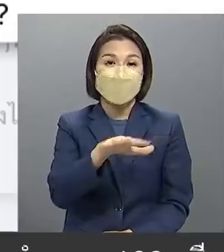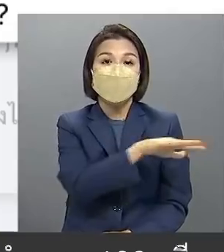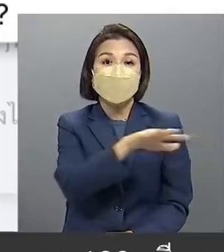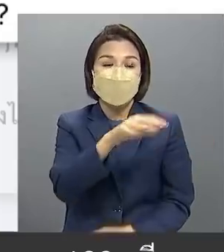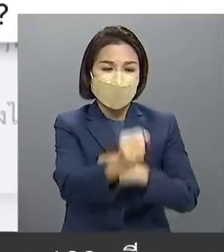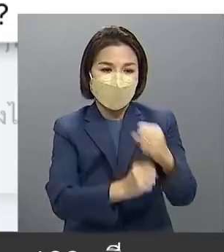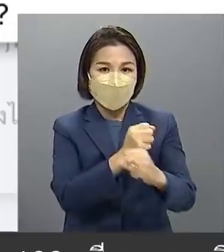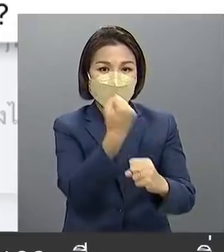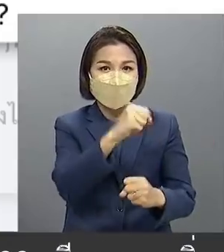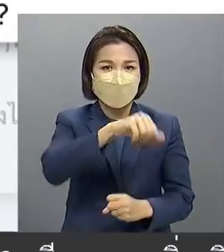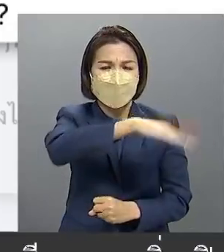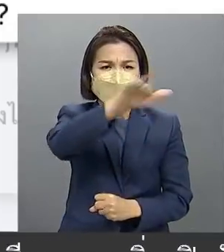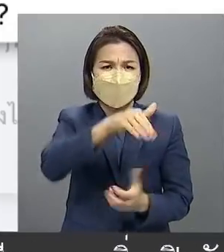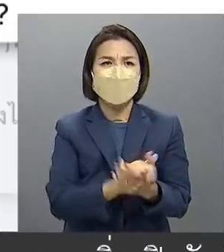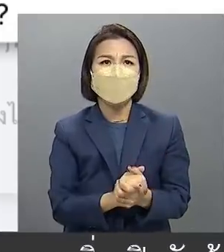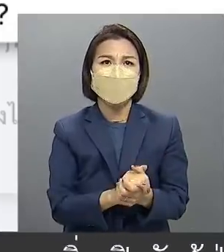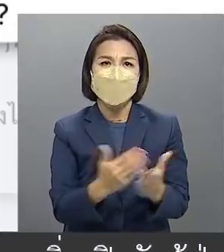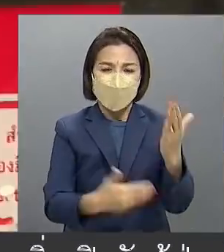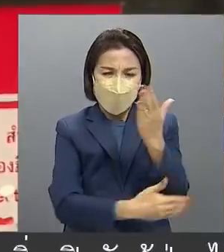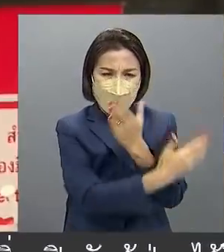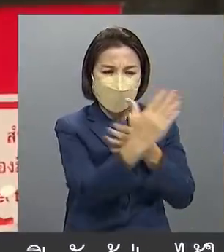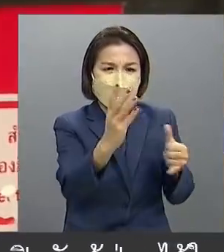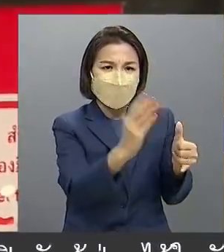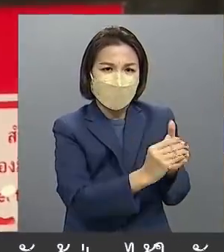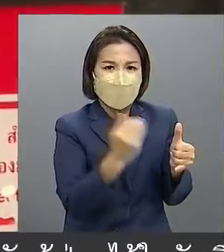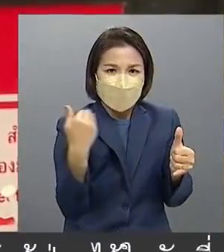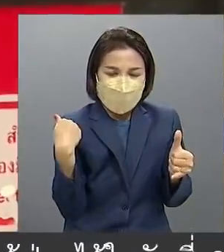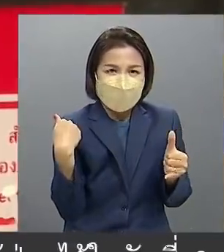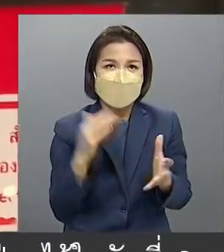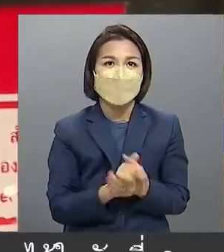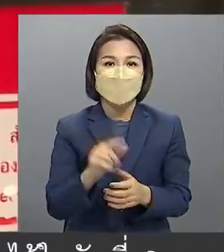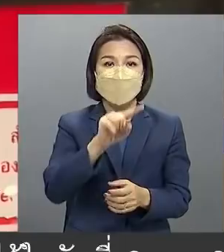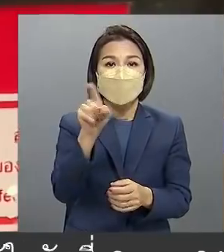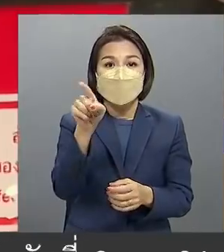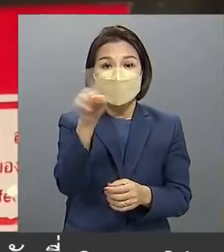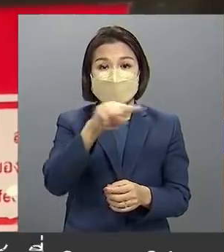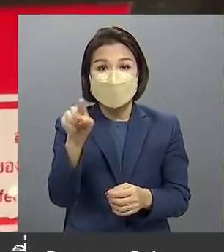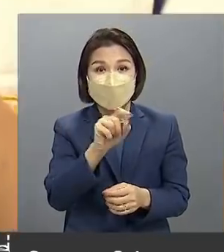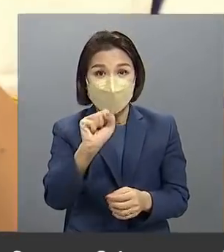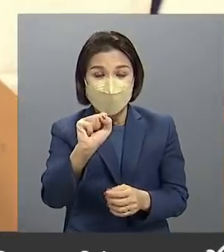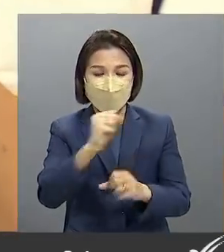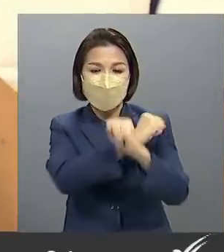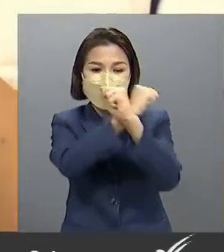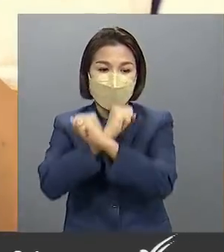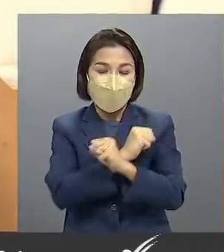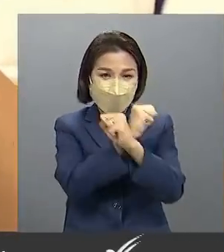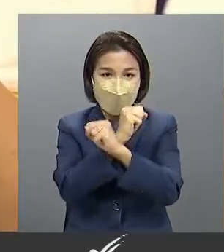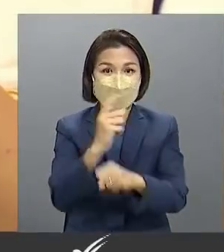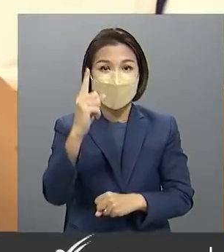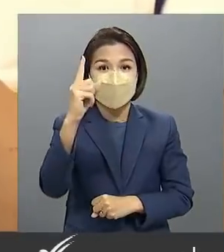กอยู่ในความเสี่ยงสูงซิโนแวคป้องกันการป่วยหนักและความตายเป็นที่ยืนยันเรารับทราบนะ